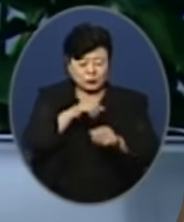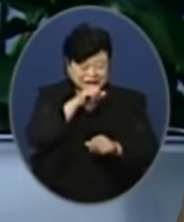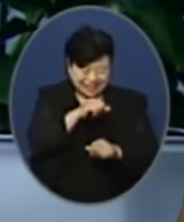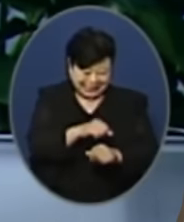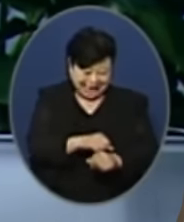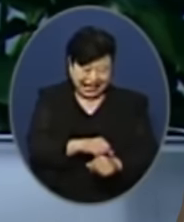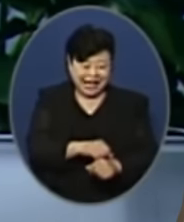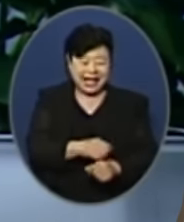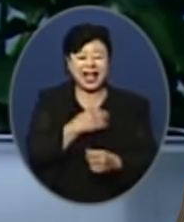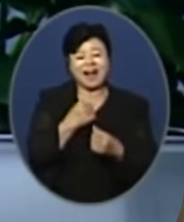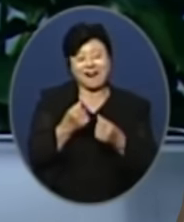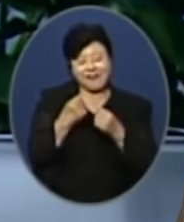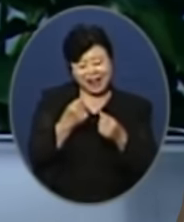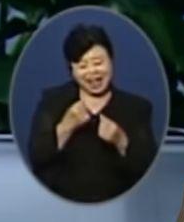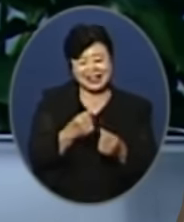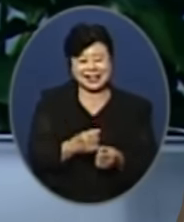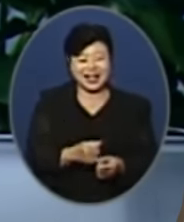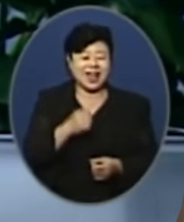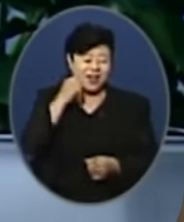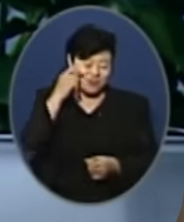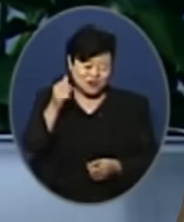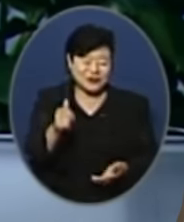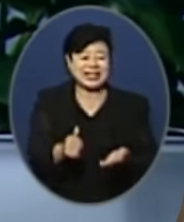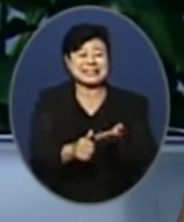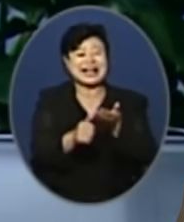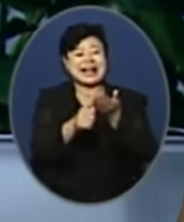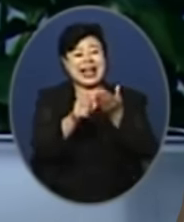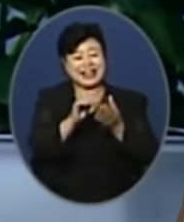잘해라, 건강하다, 훌륭하게 잘하라,